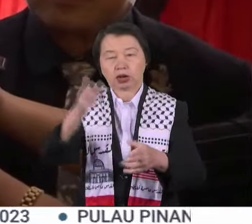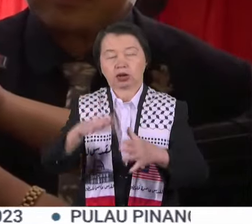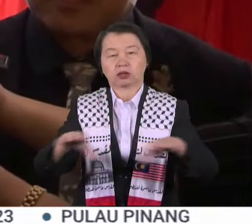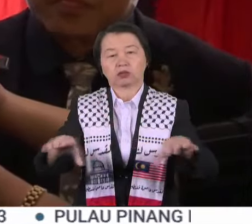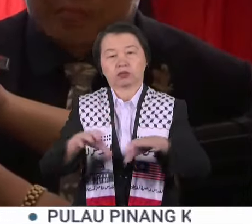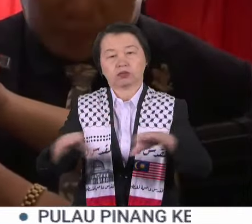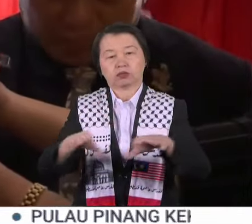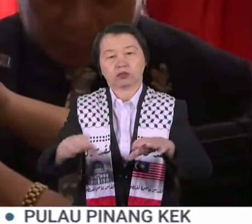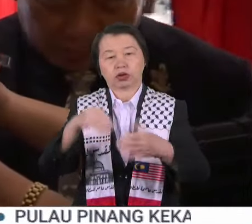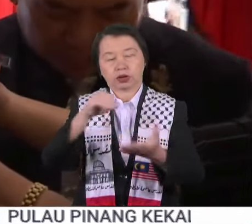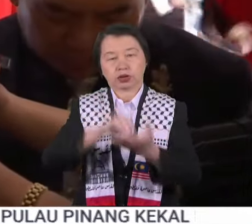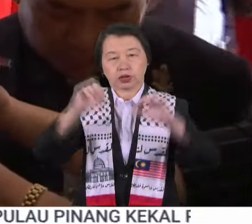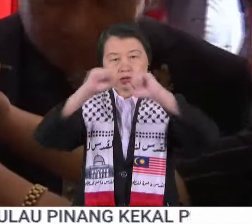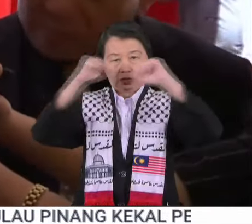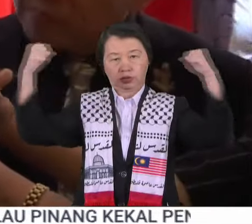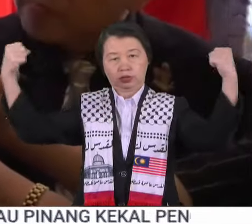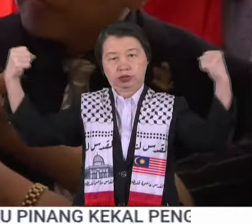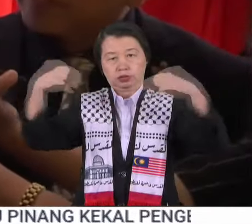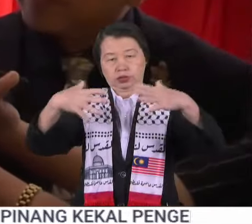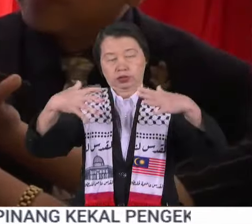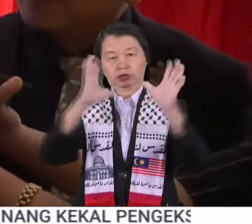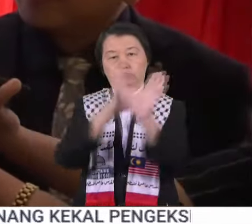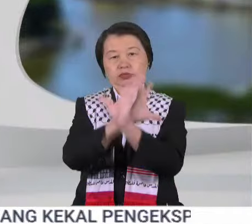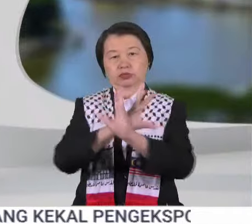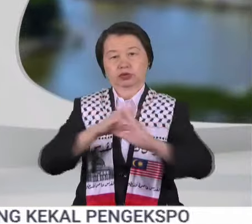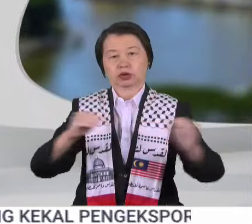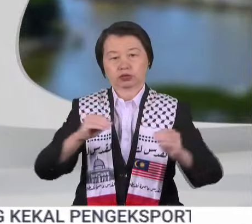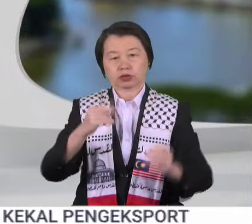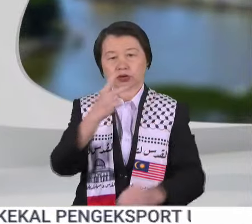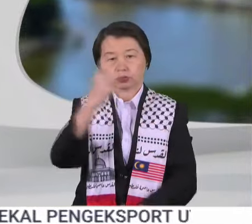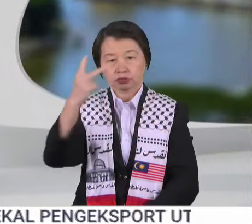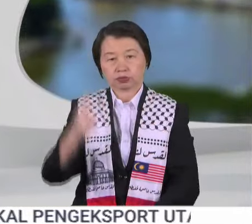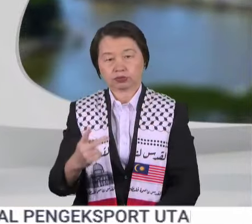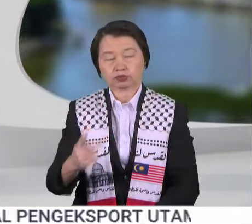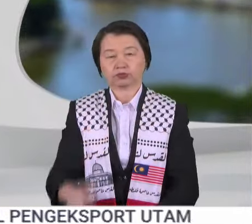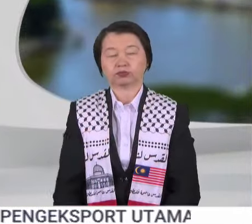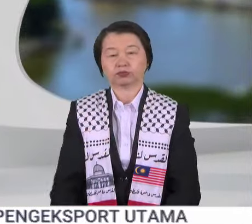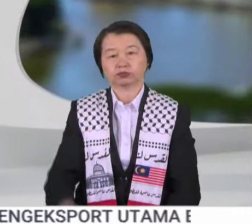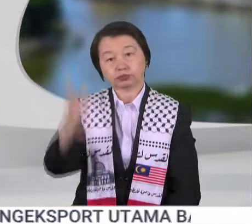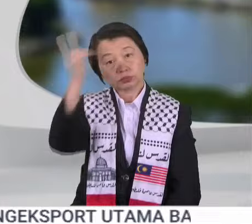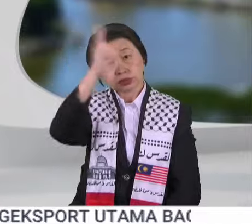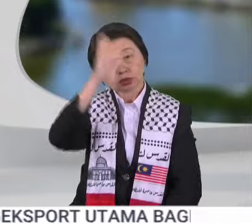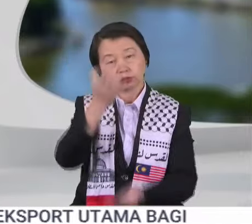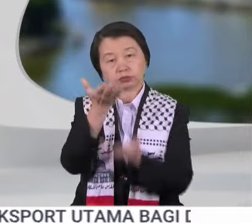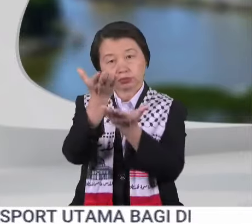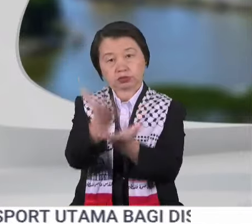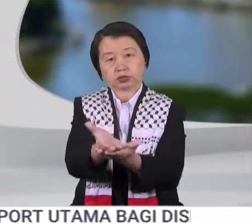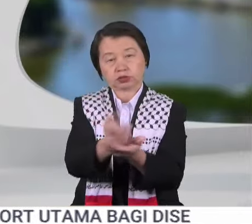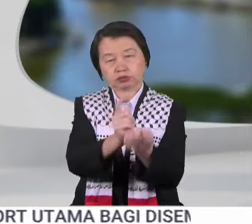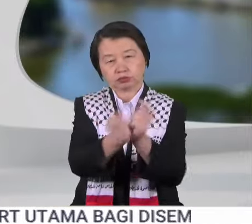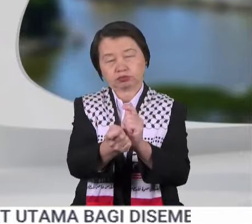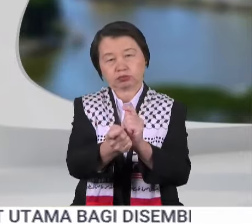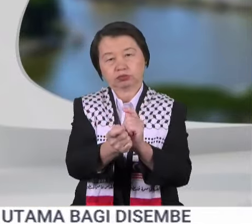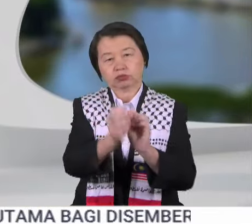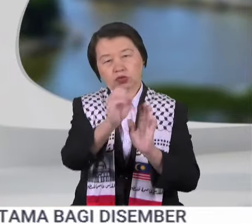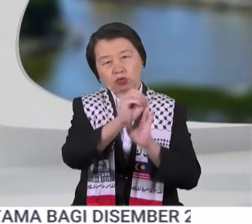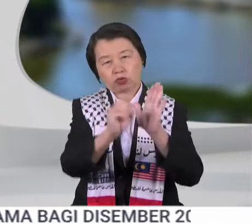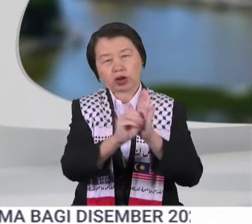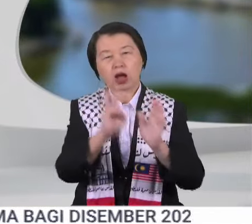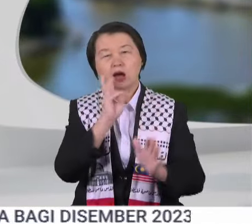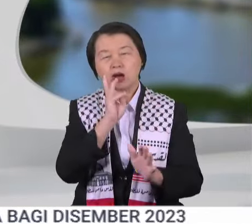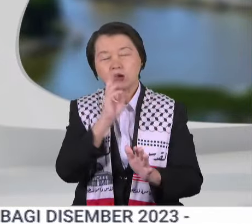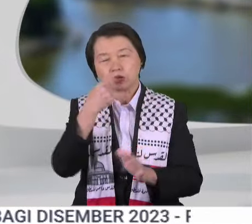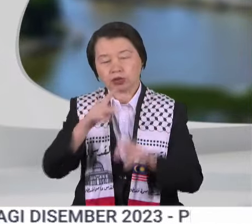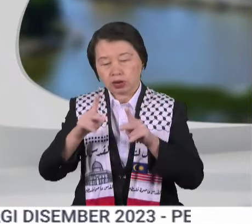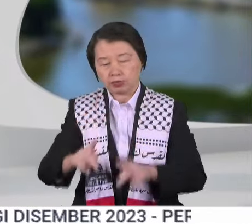dilaksanakan di stadium serarawak di Kuching kerajaan bercadang pinda ordinan air bagi pastikan